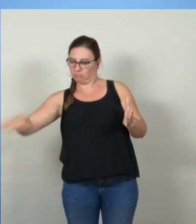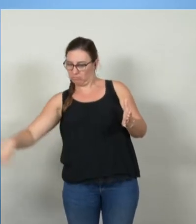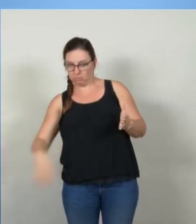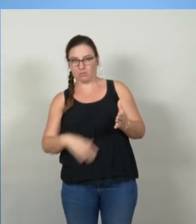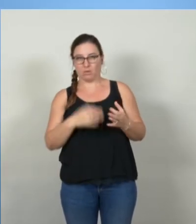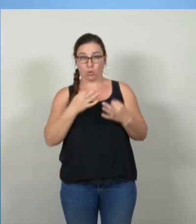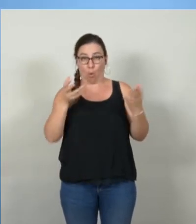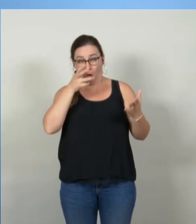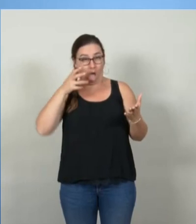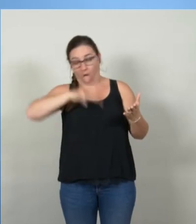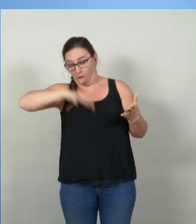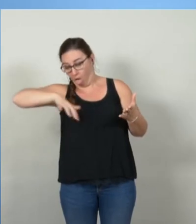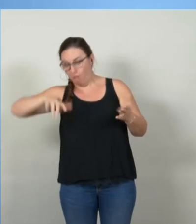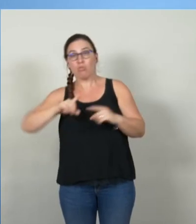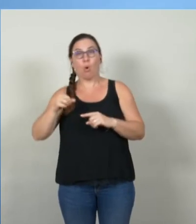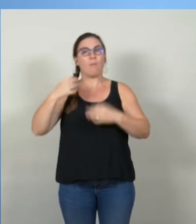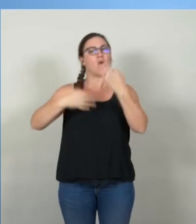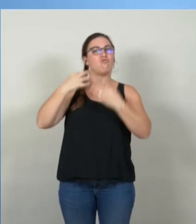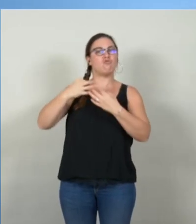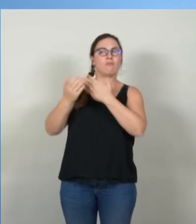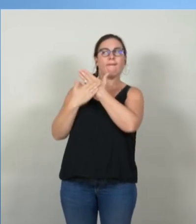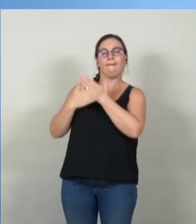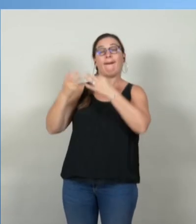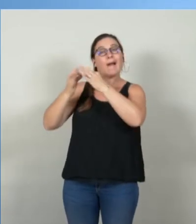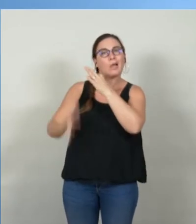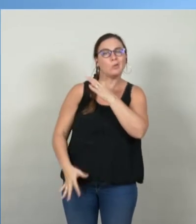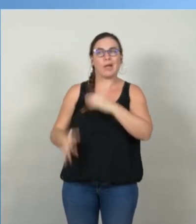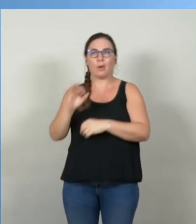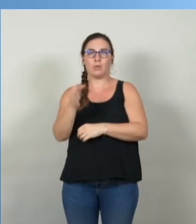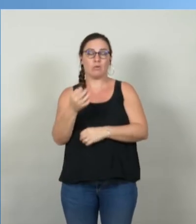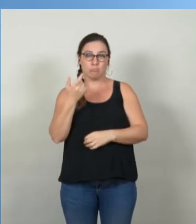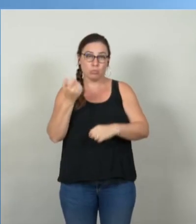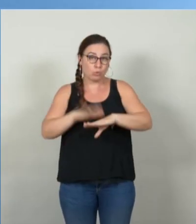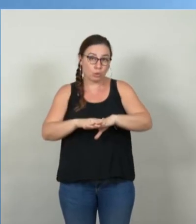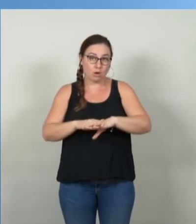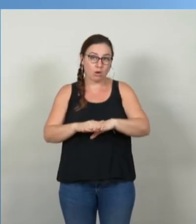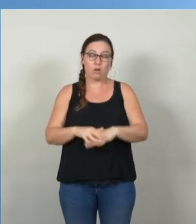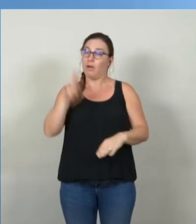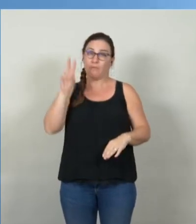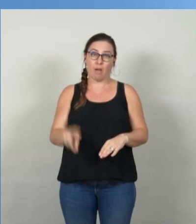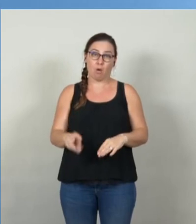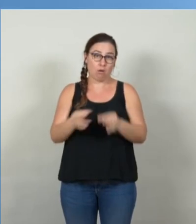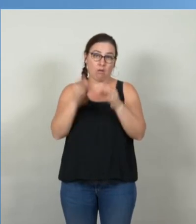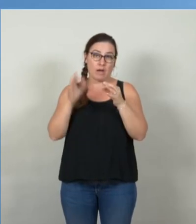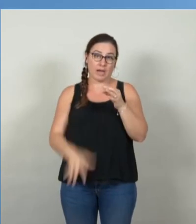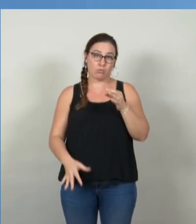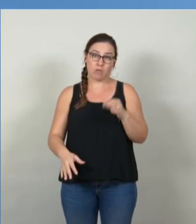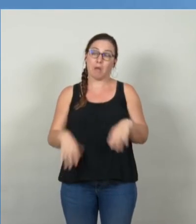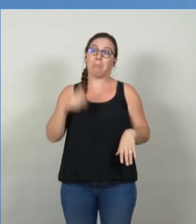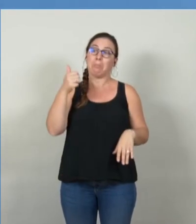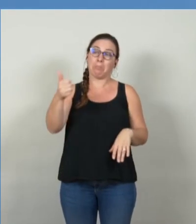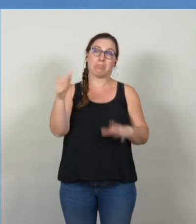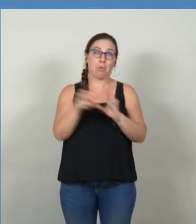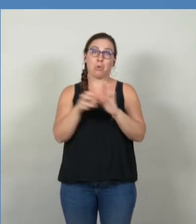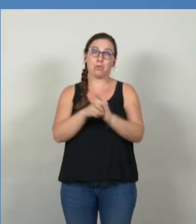rapport mais elle vous jugeront sur vos résultats et en la matière vous avez incontestablement marqué une belle occasion pour